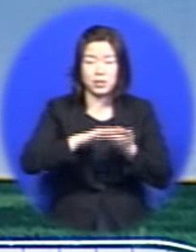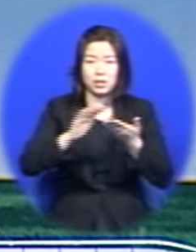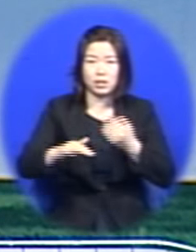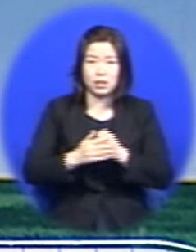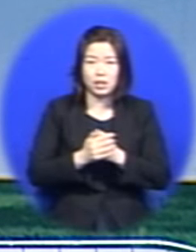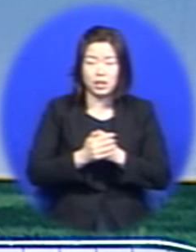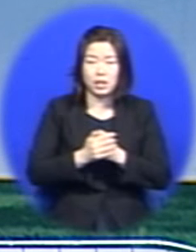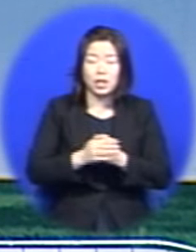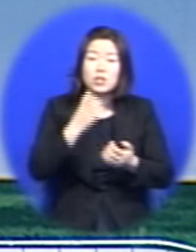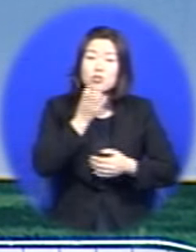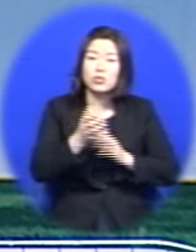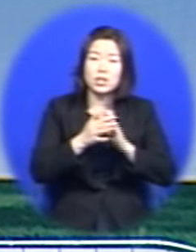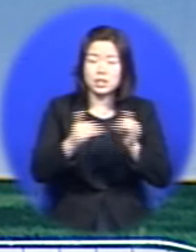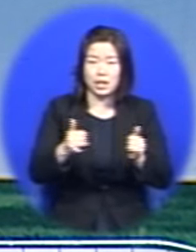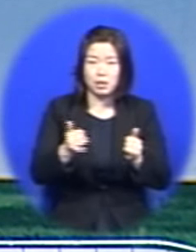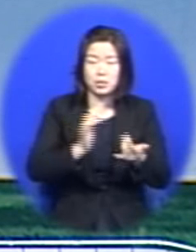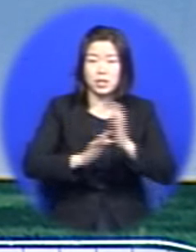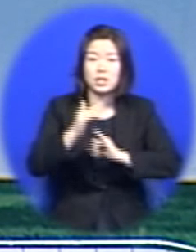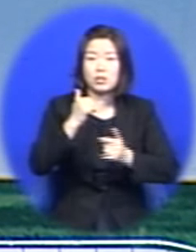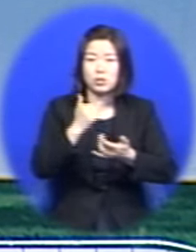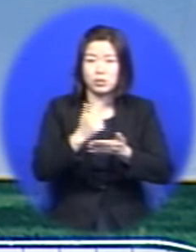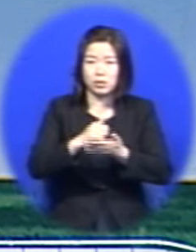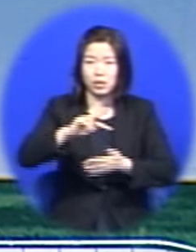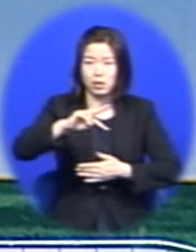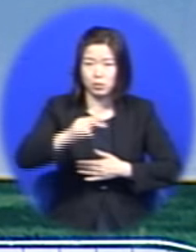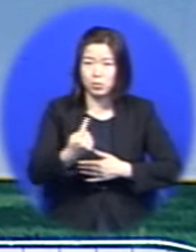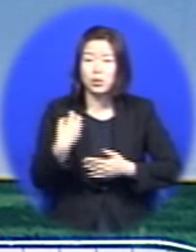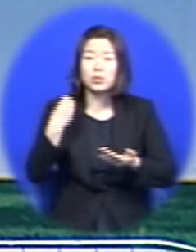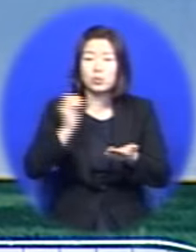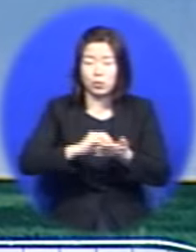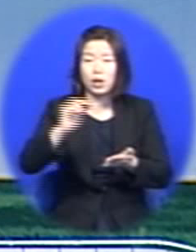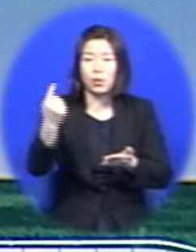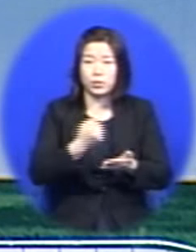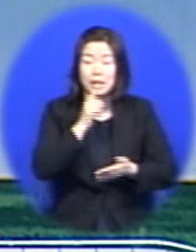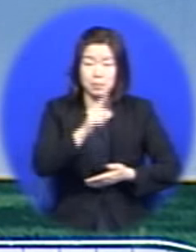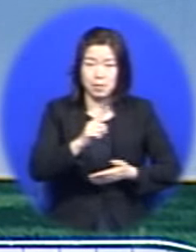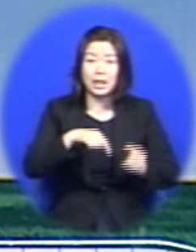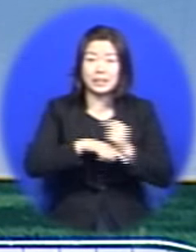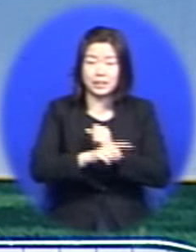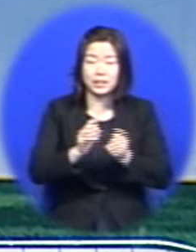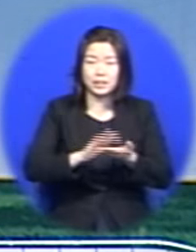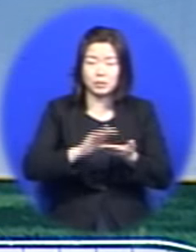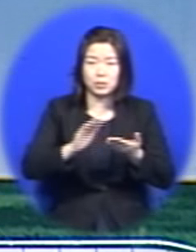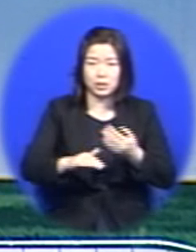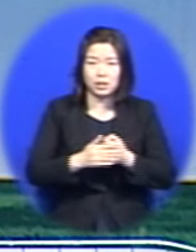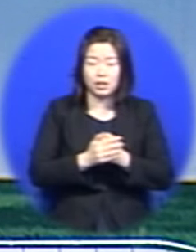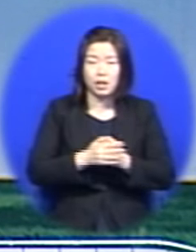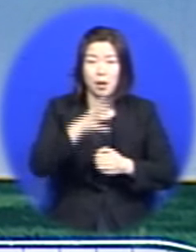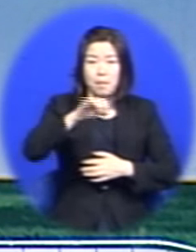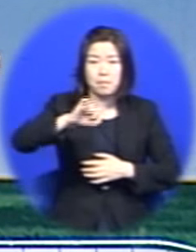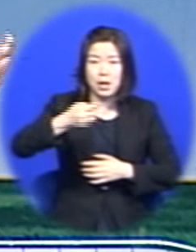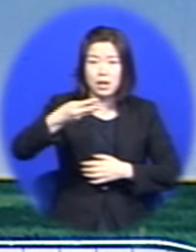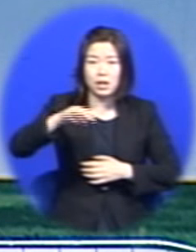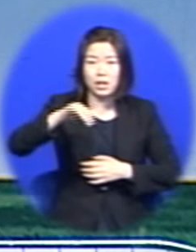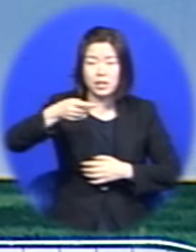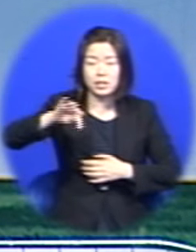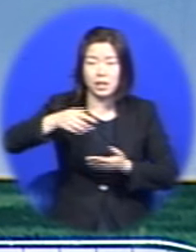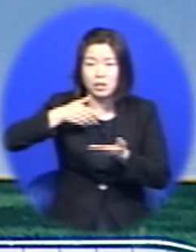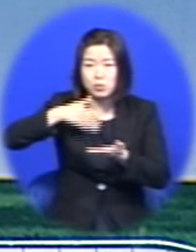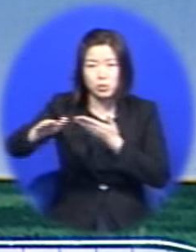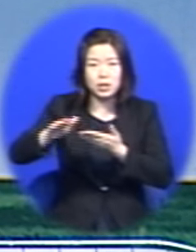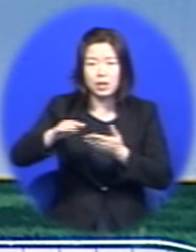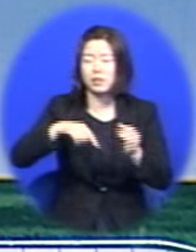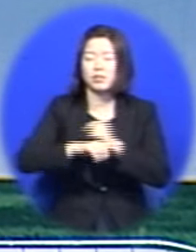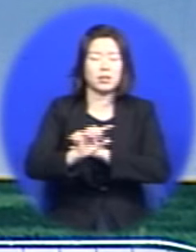될 것이다. 그들도 예수님께로 돌아오게 될 것이라는 거지 팔레스타인 사람들은 내쫓아야 된다는 뜻이